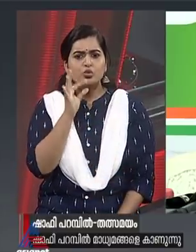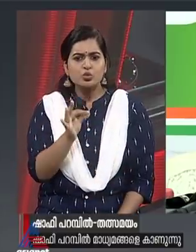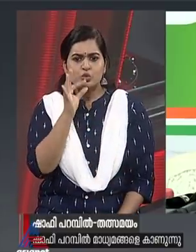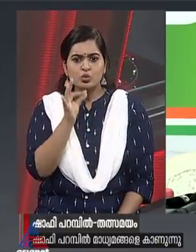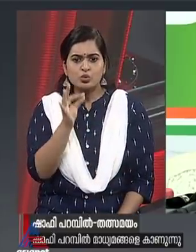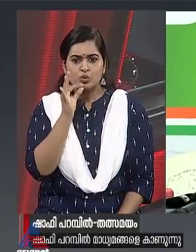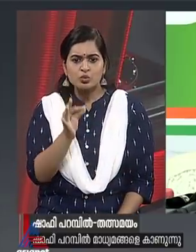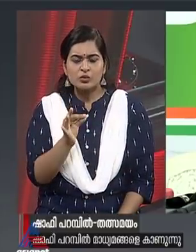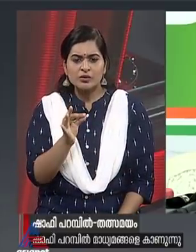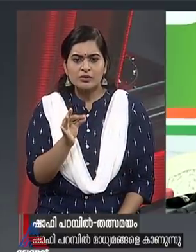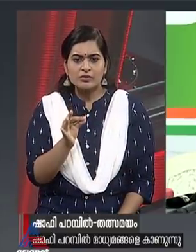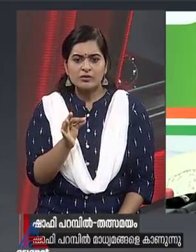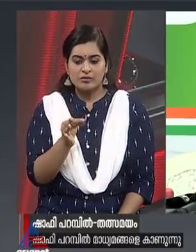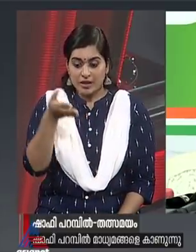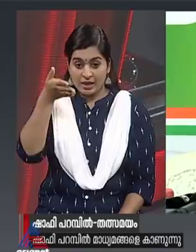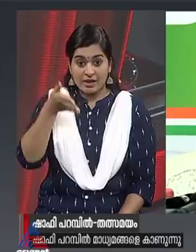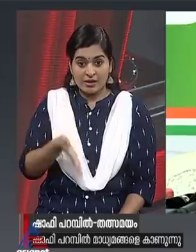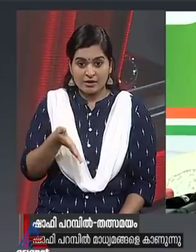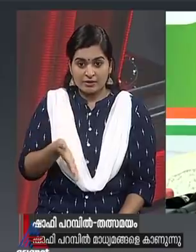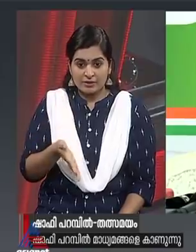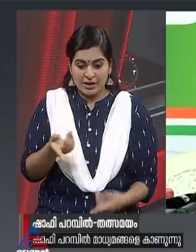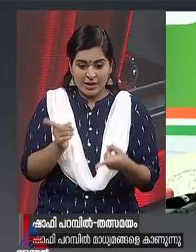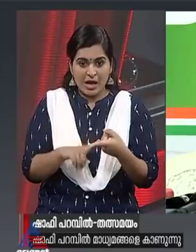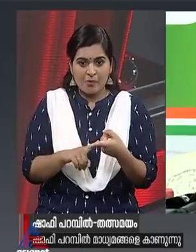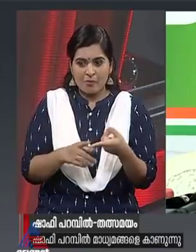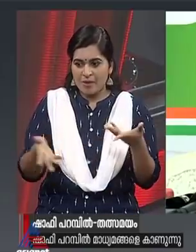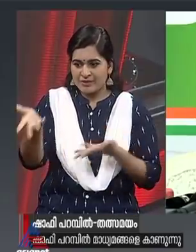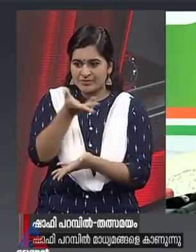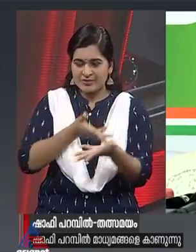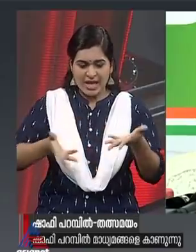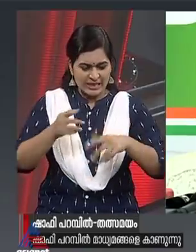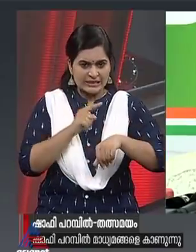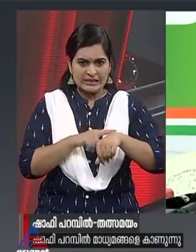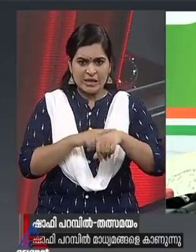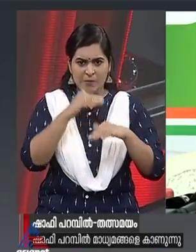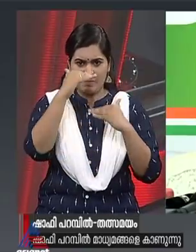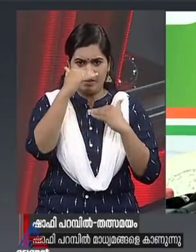ഇന്ന് ആ ചർച്ചയിൽ സമയപരിധി കഴിഞ്ഞിട്ടാണെങ്കിലും